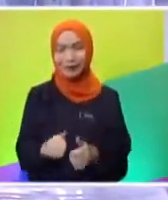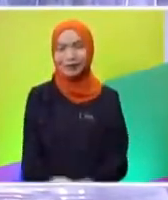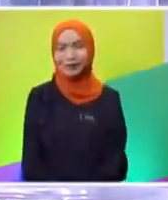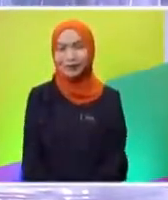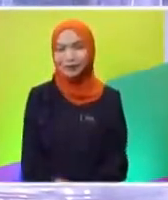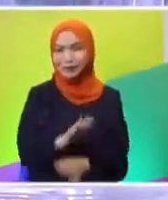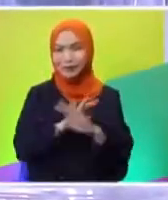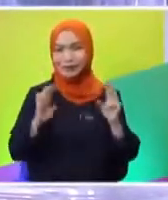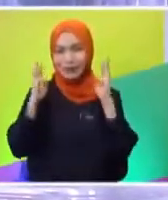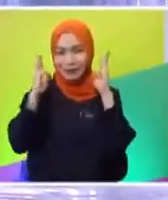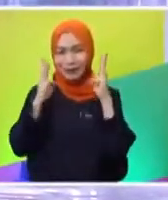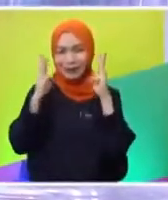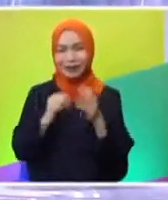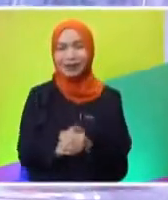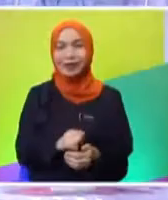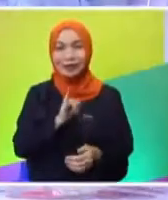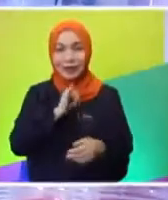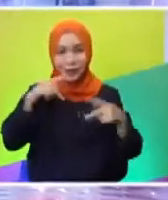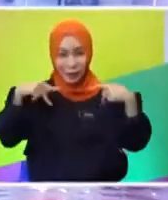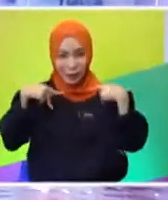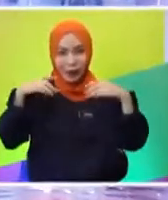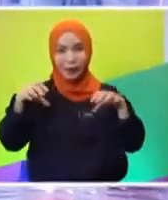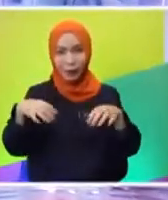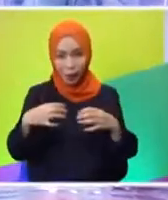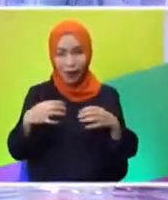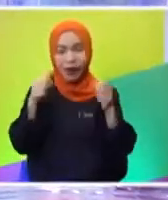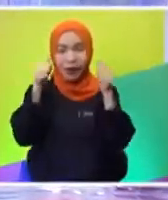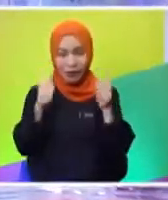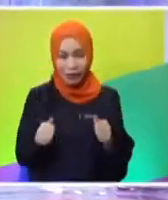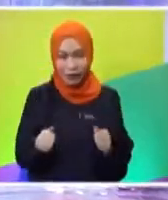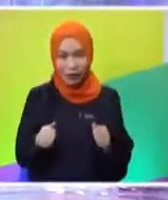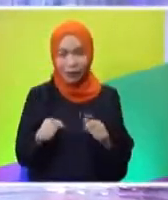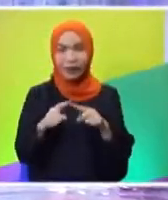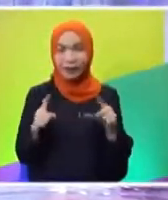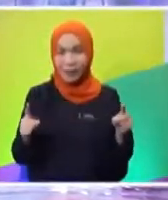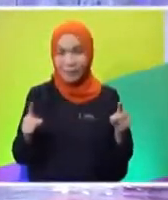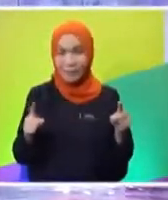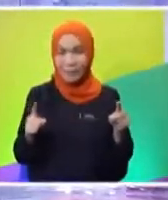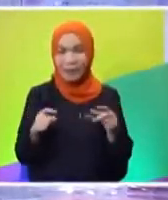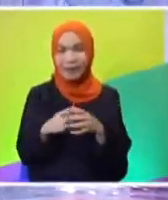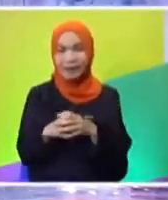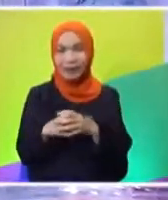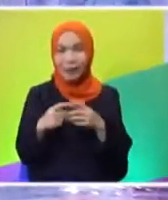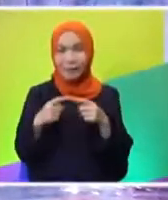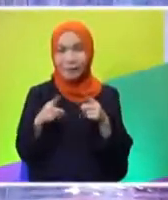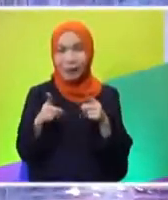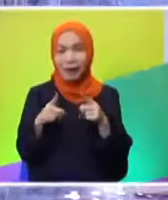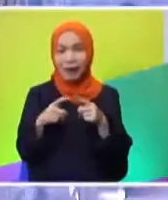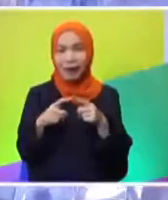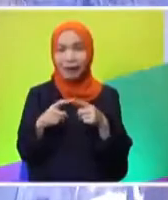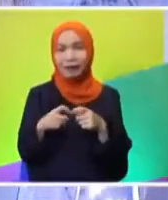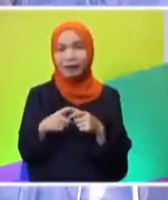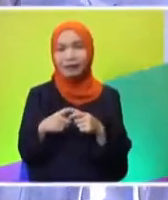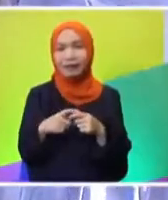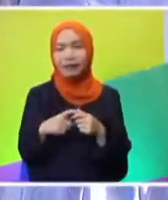tapi pernah juga nih cepat-cepat ah jadinya apa sih buat aku saya buat saya terus